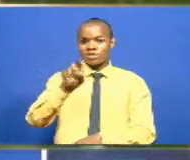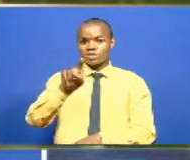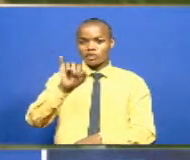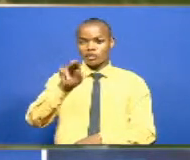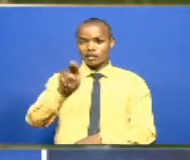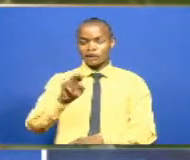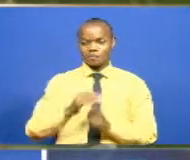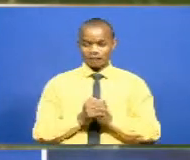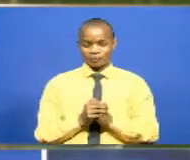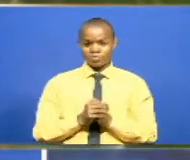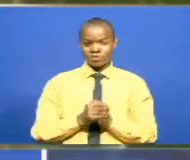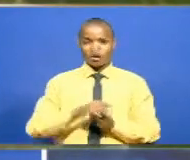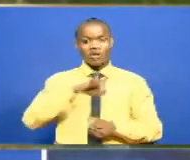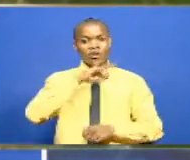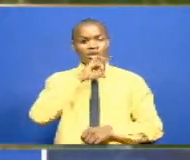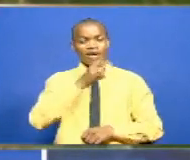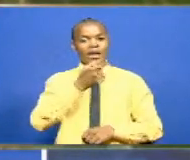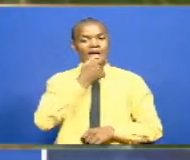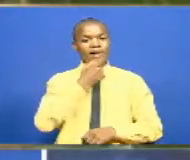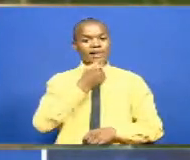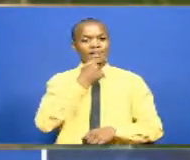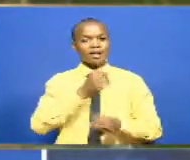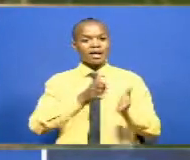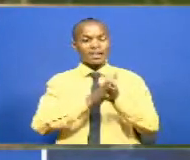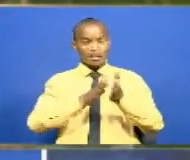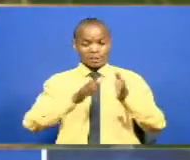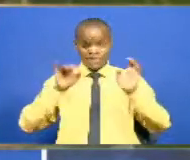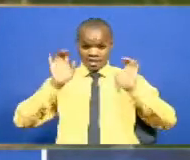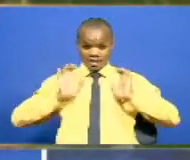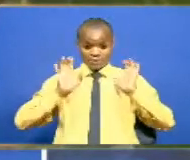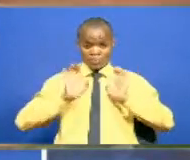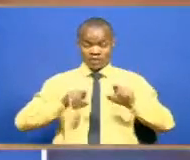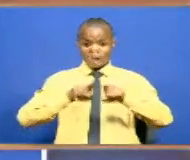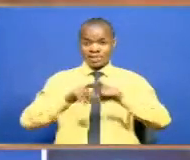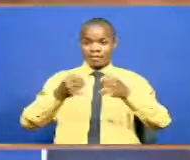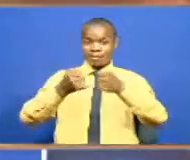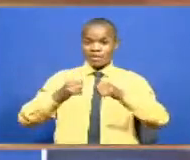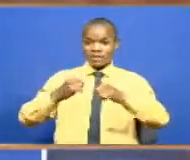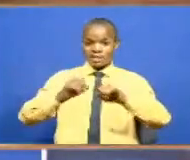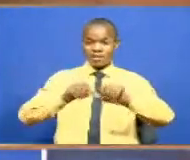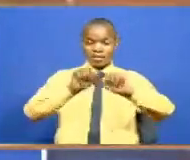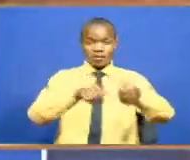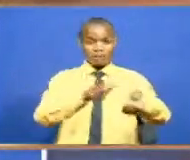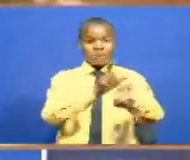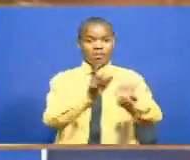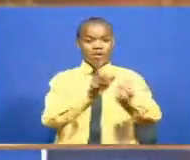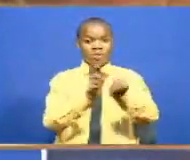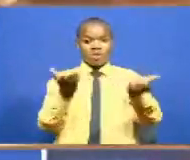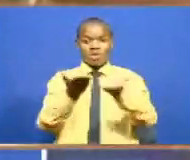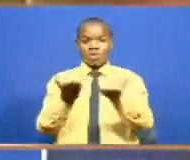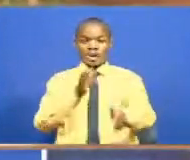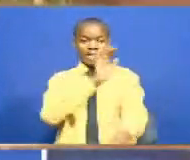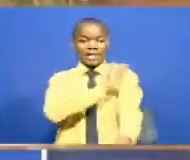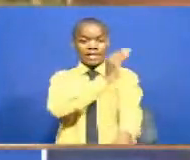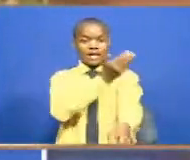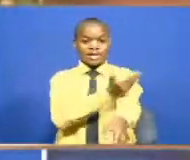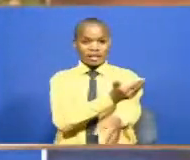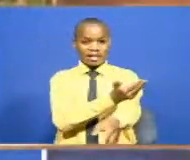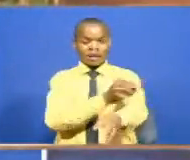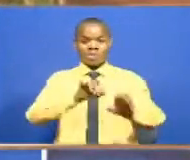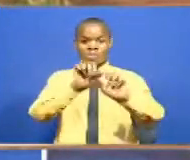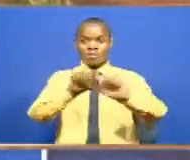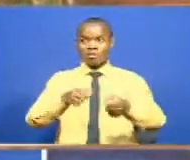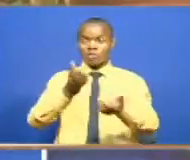Uganda, Tanzania, Ethiopia na Nigeria pia zinafanya majaribio ya mahindi kisaki, ambapo Nigeria inatarajiwa